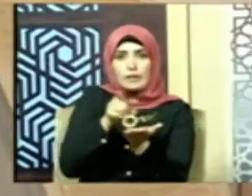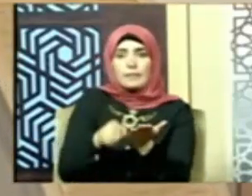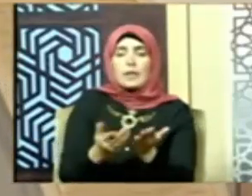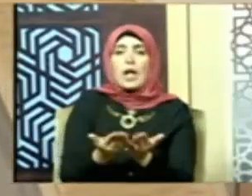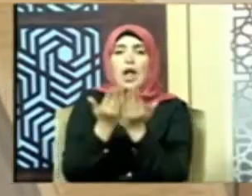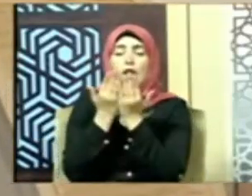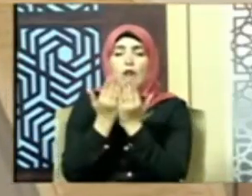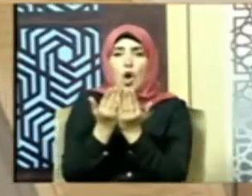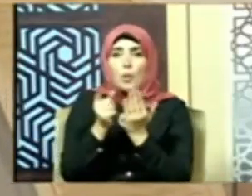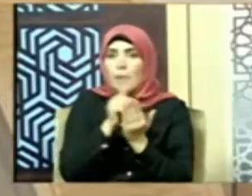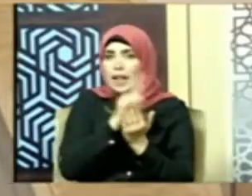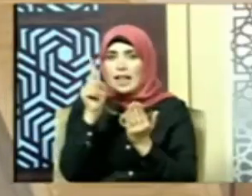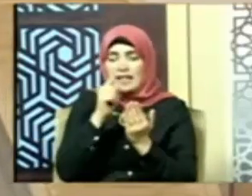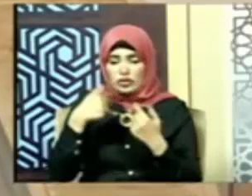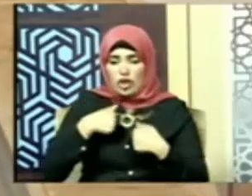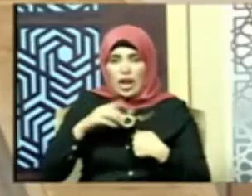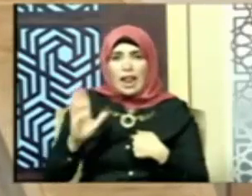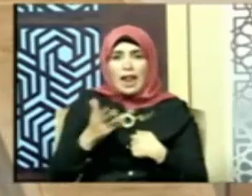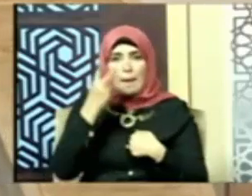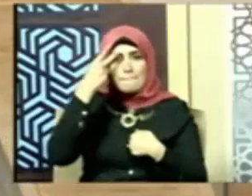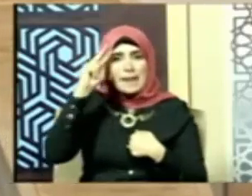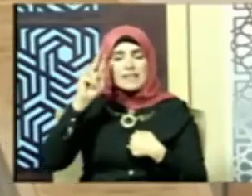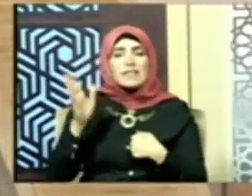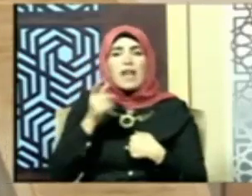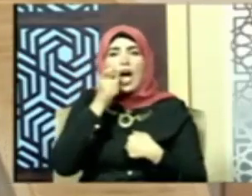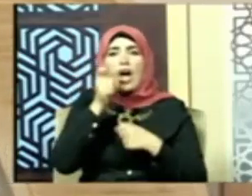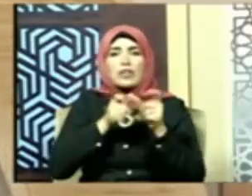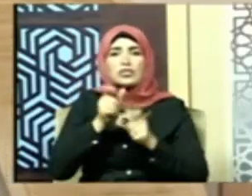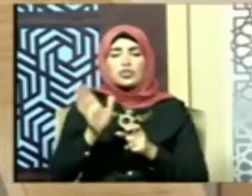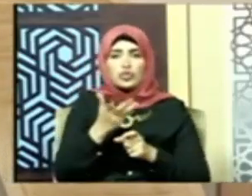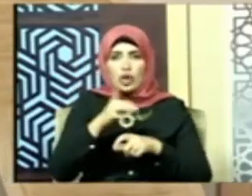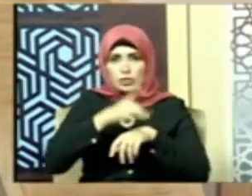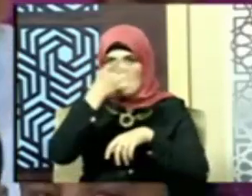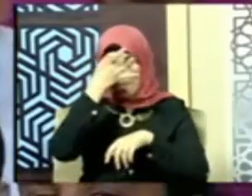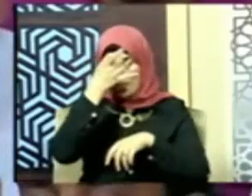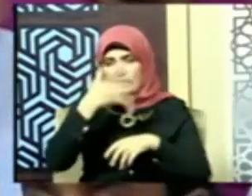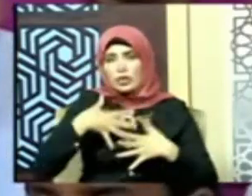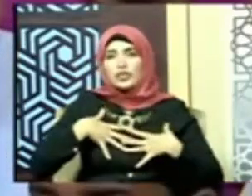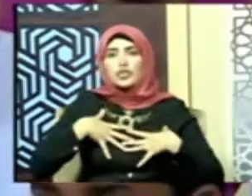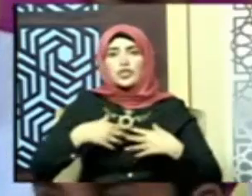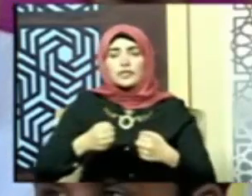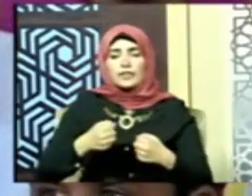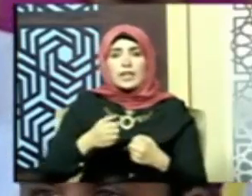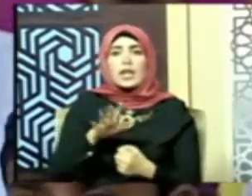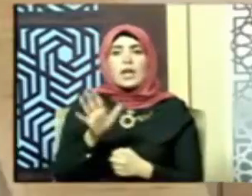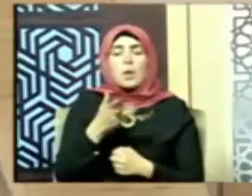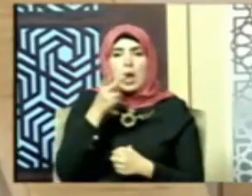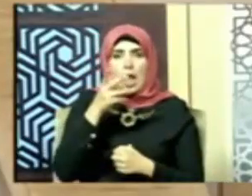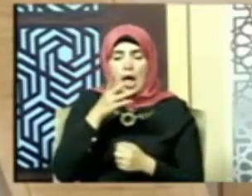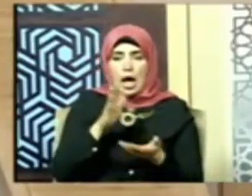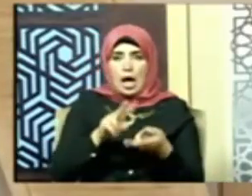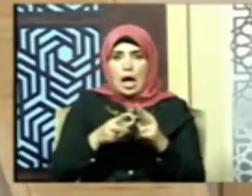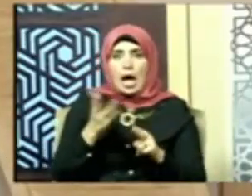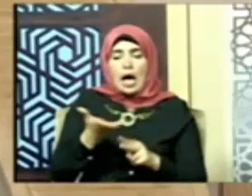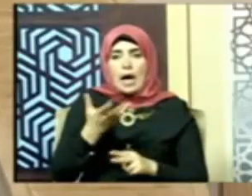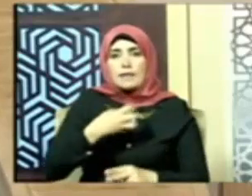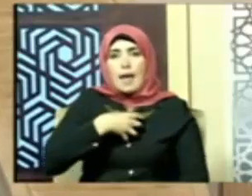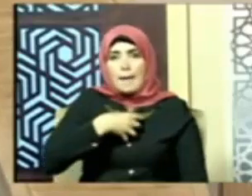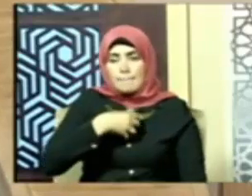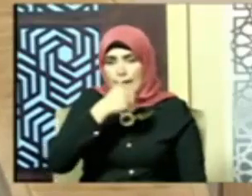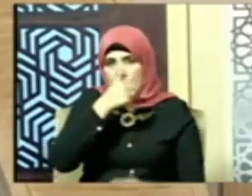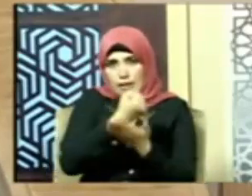لا تجعل فينا ولا لنا ولا بيننا مريضا إلا شفيته، ولا همّا إلا